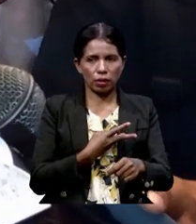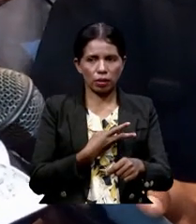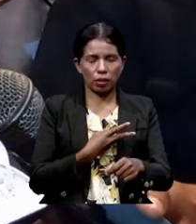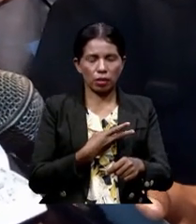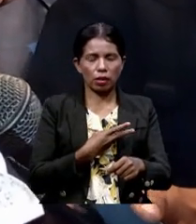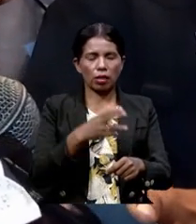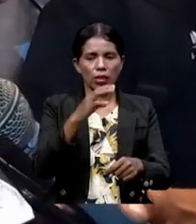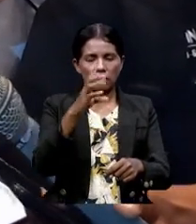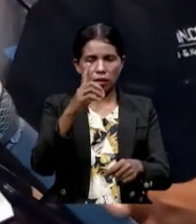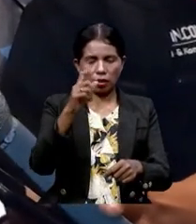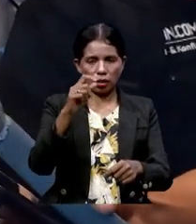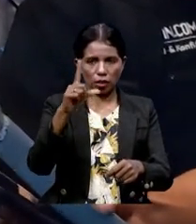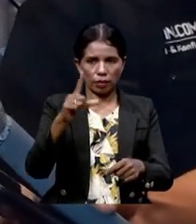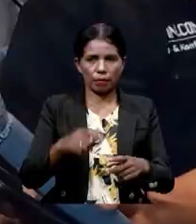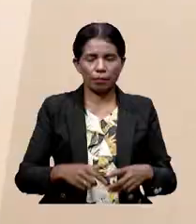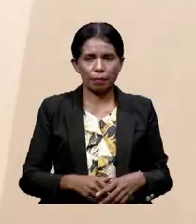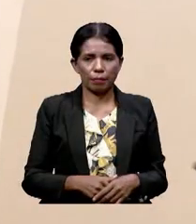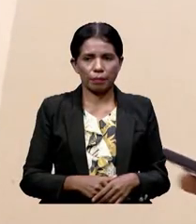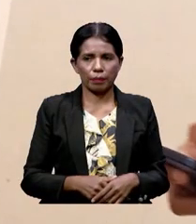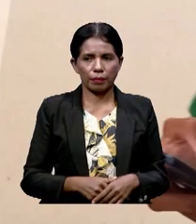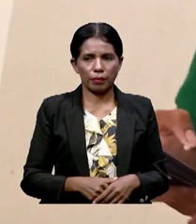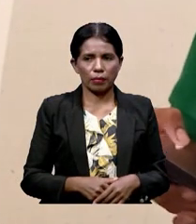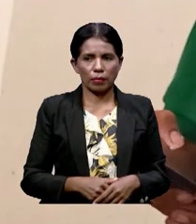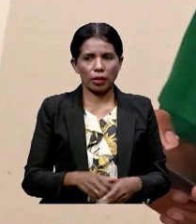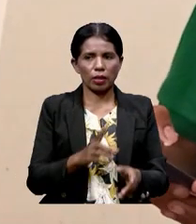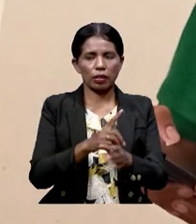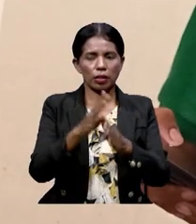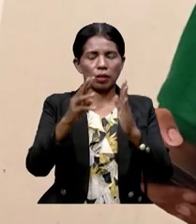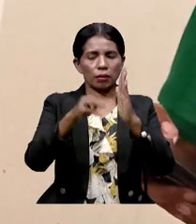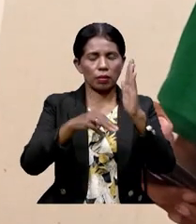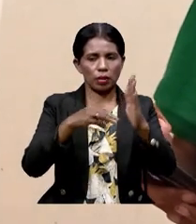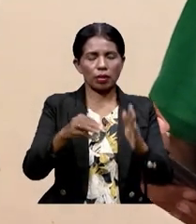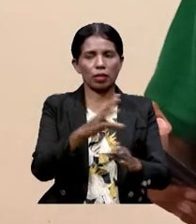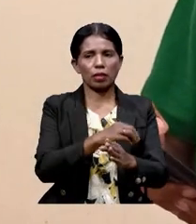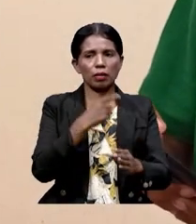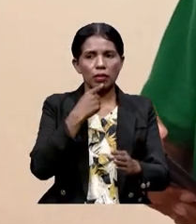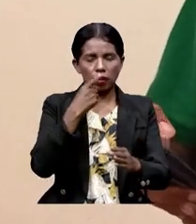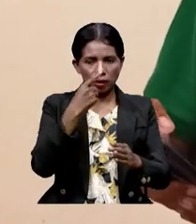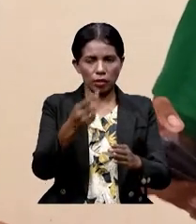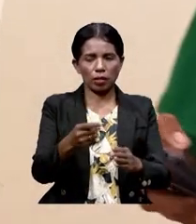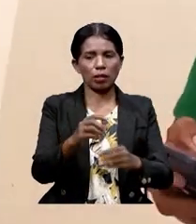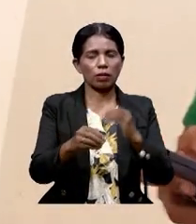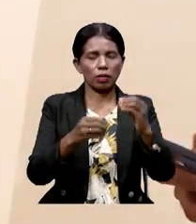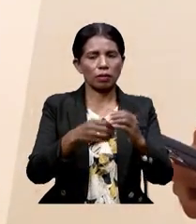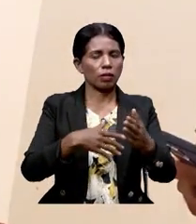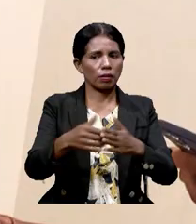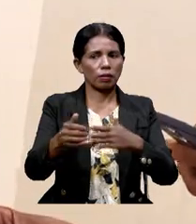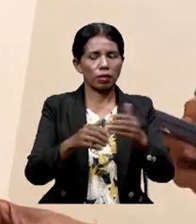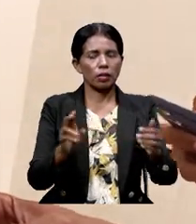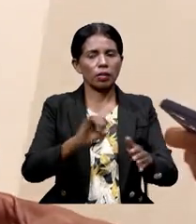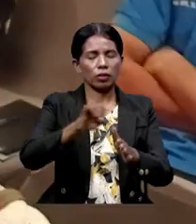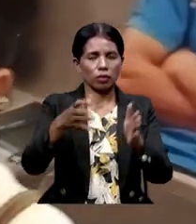Demokratika di Timor Leste. Nunemos Direktora Media One Timor Suzana Cardozo hati tengkatak dalam barak jurnalista